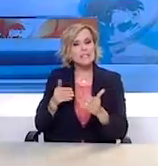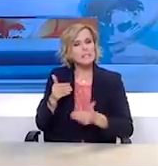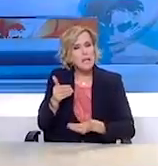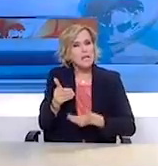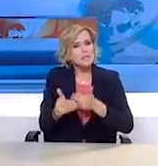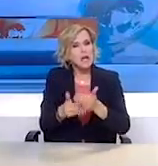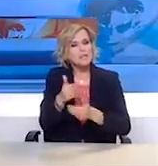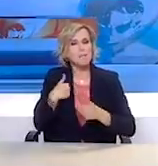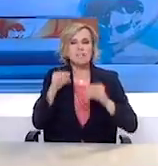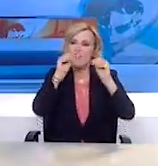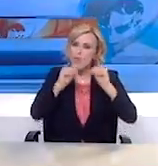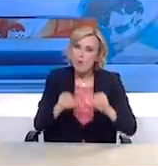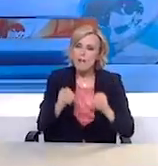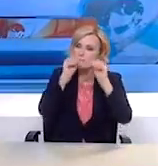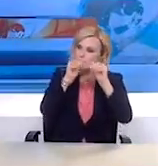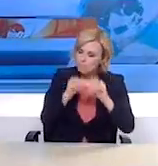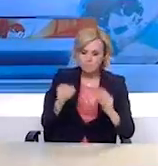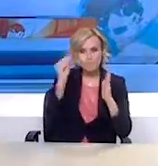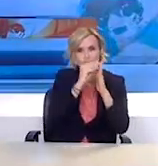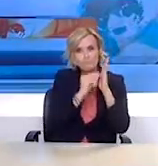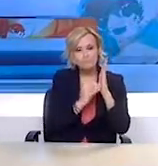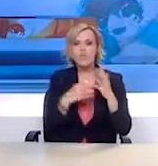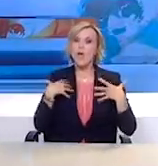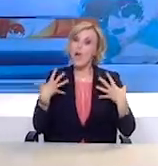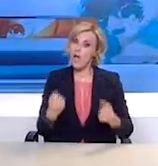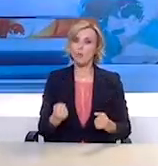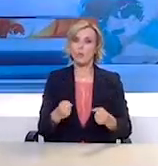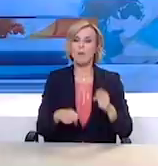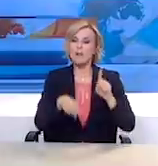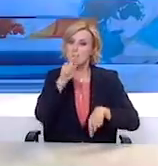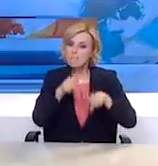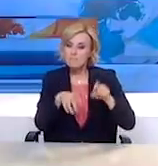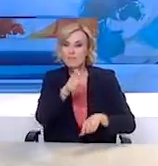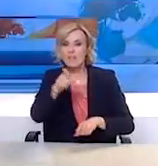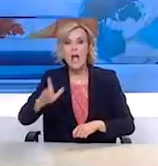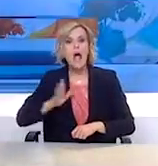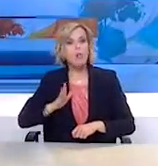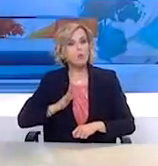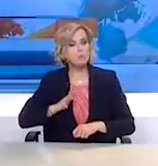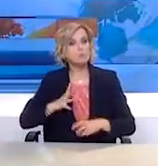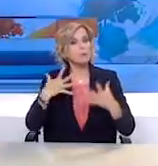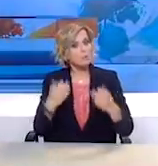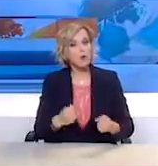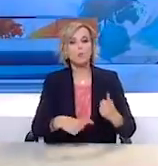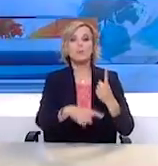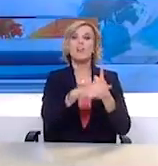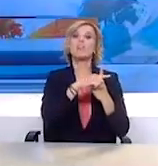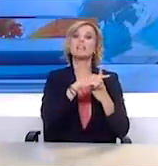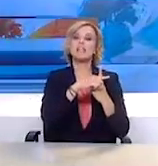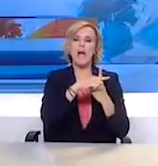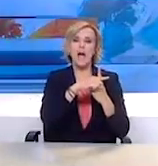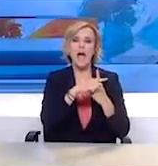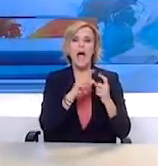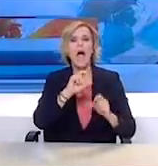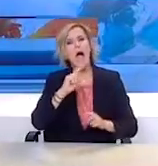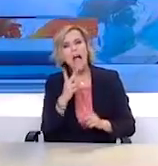και τα δικά μας δεδομένα. Έχουμε ανθρώπους που είχαν θετική PCR για τον ιό και είχαν θετικά και ψηλά τα IgG αντισώματα,